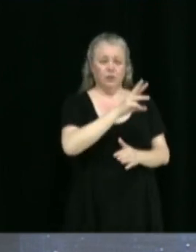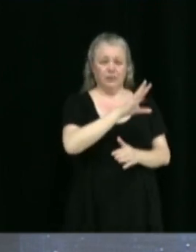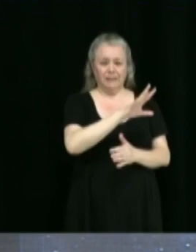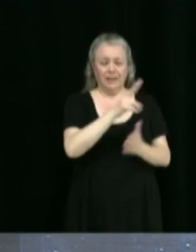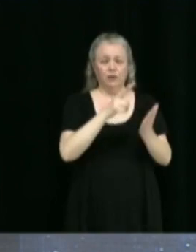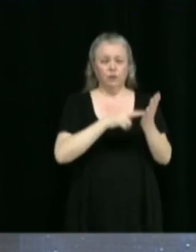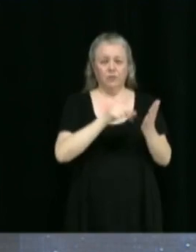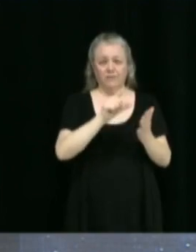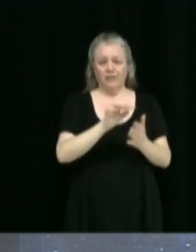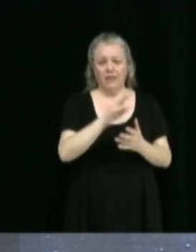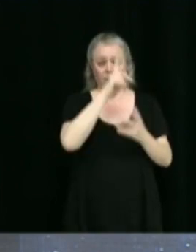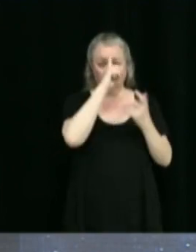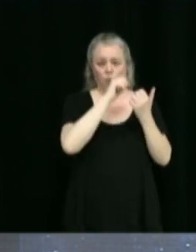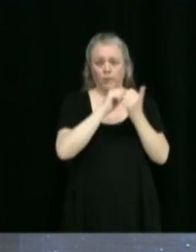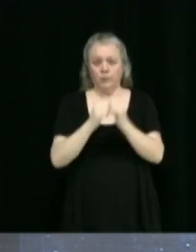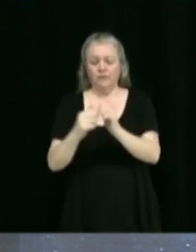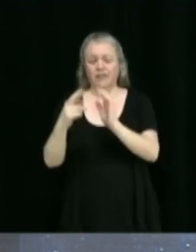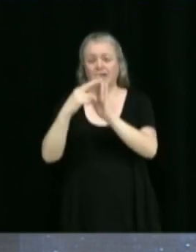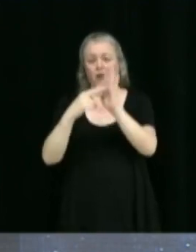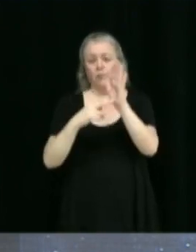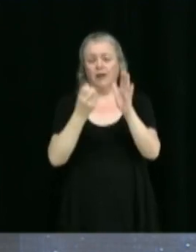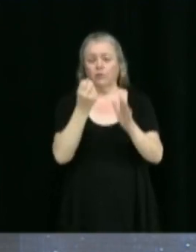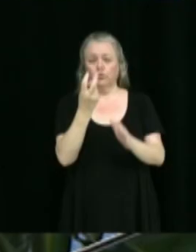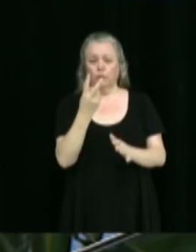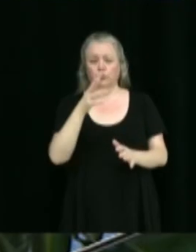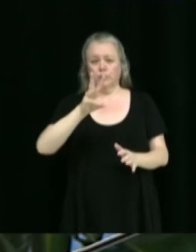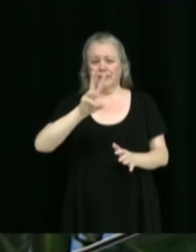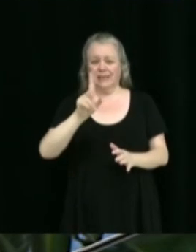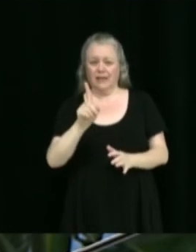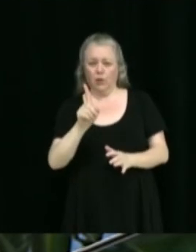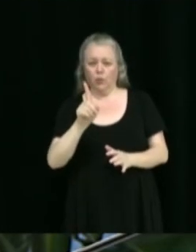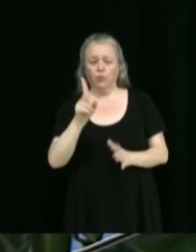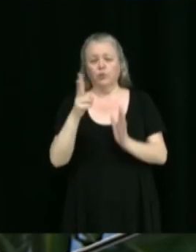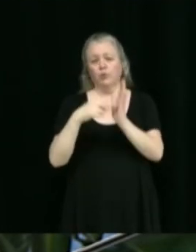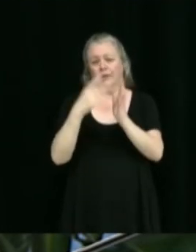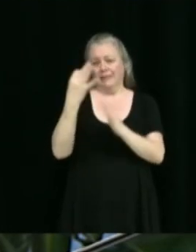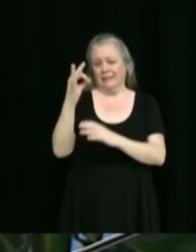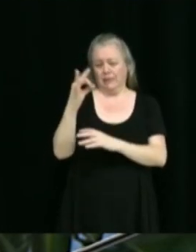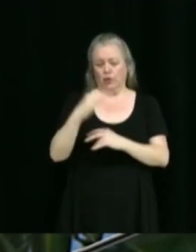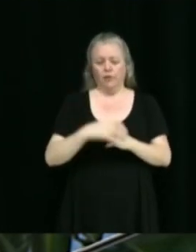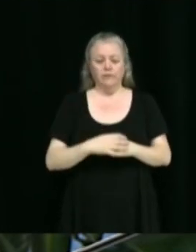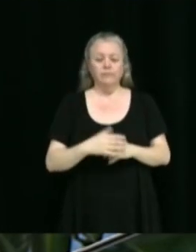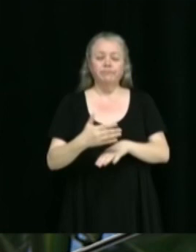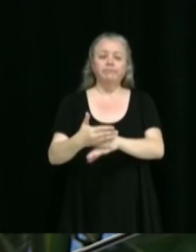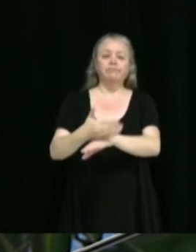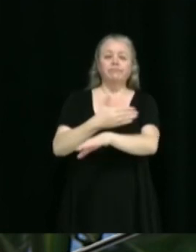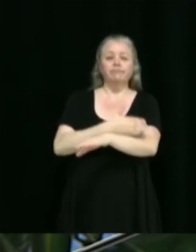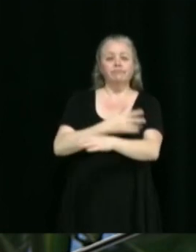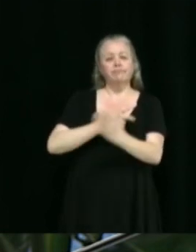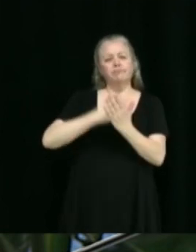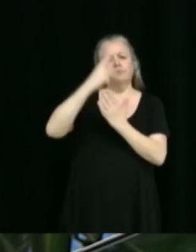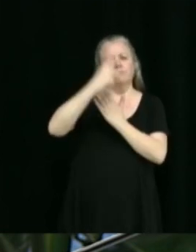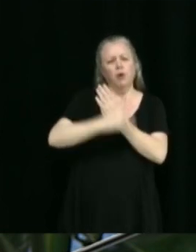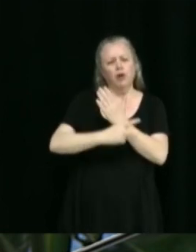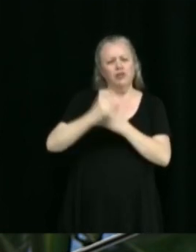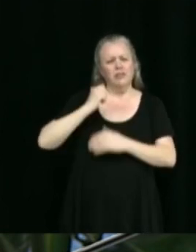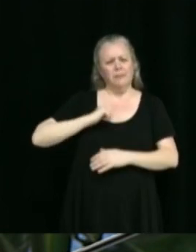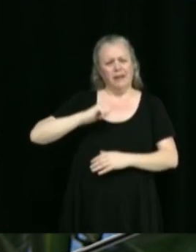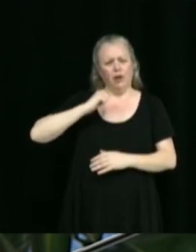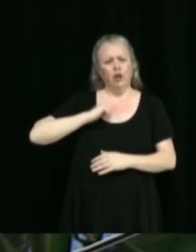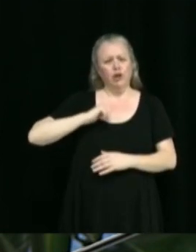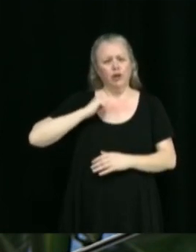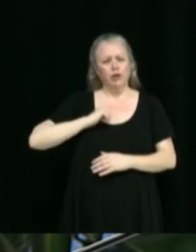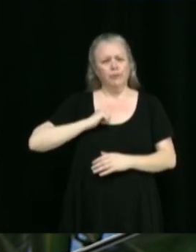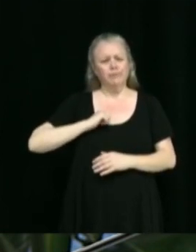modifiant le règlement 1261-2019 Suite au projet pilote visant à permettre les potagers en cours avant, le Conseil municipal